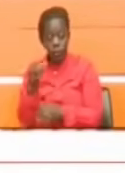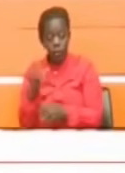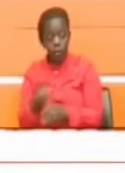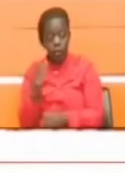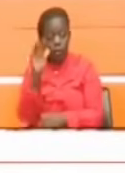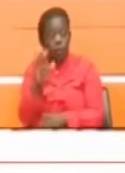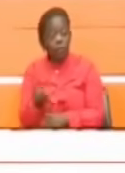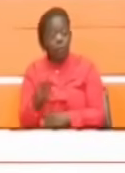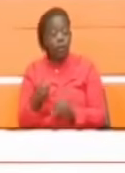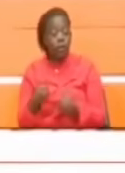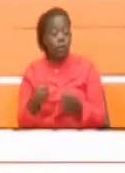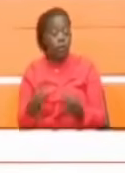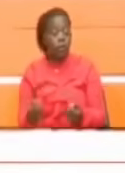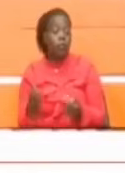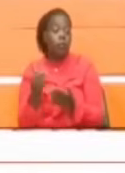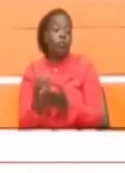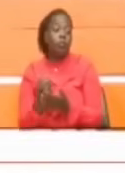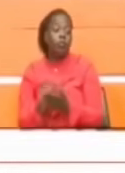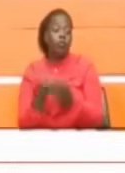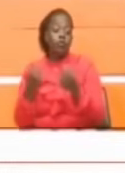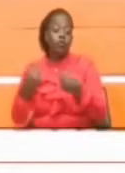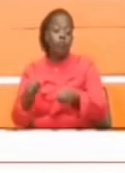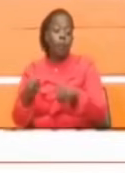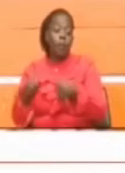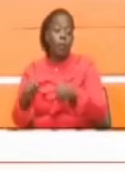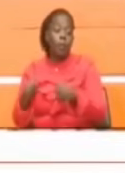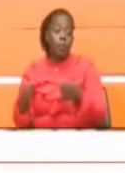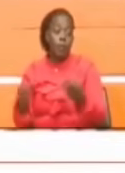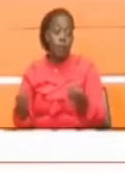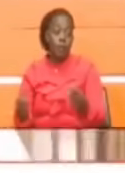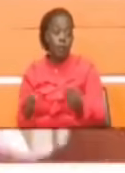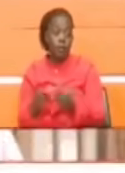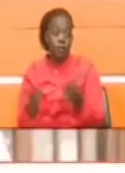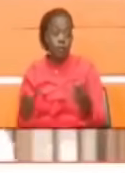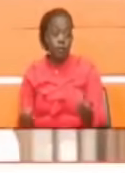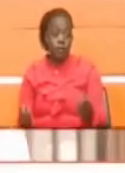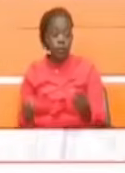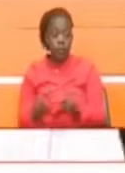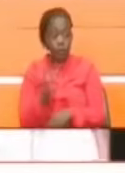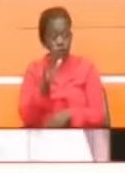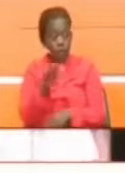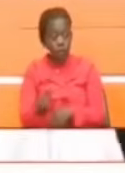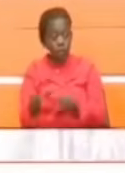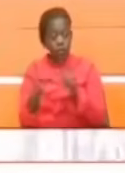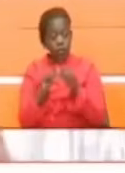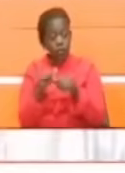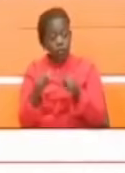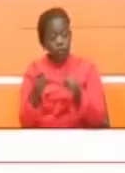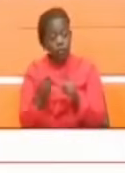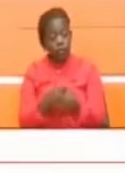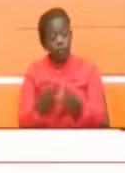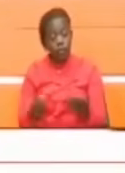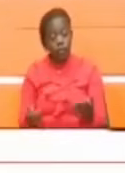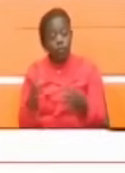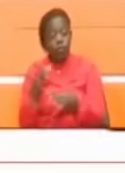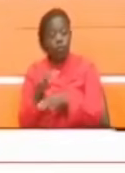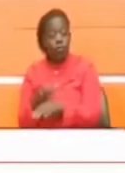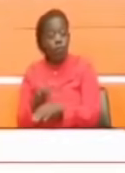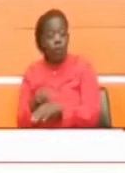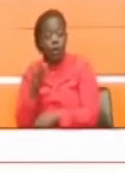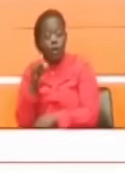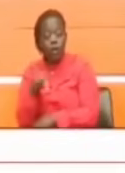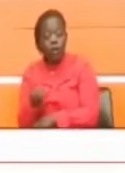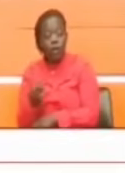kiba kizibu kubanga bodaboda ziba wabweru ate nga ziyita stage ezo zenkugambye vira ddala wansi bayita